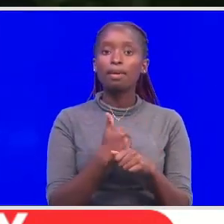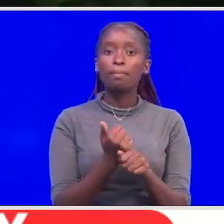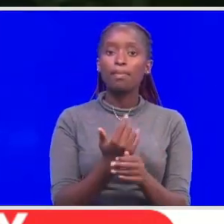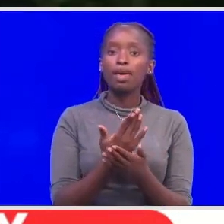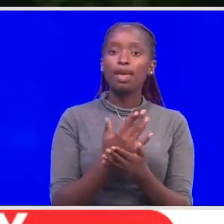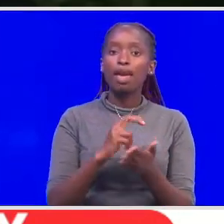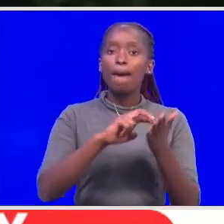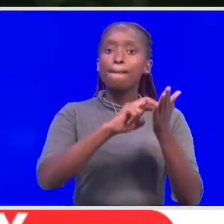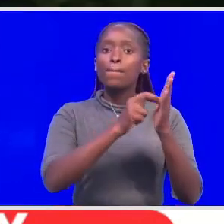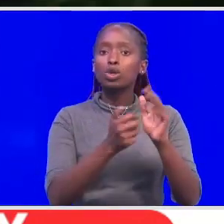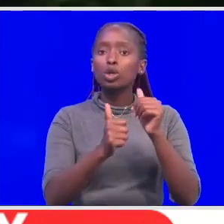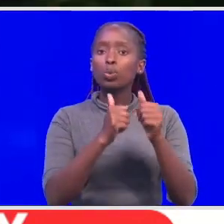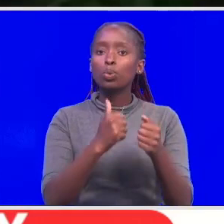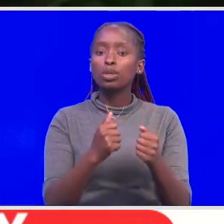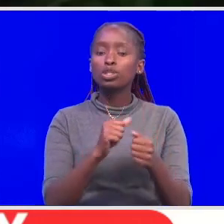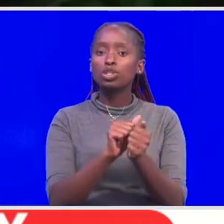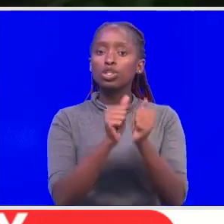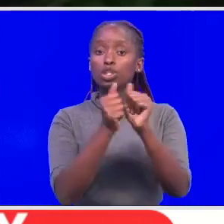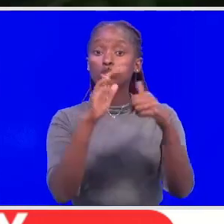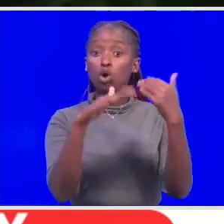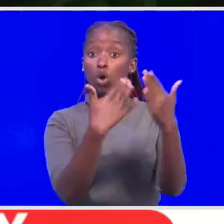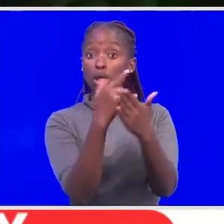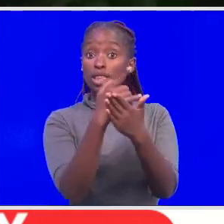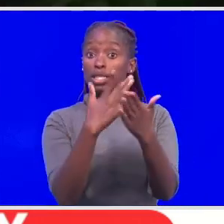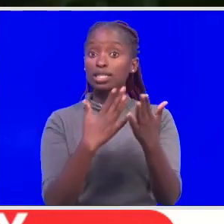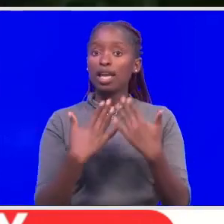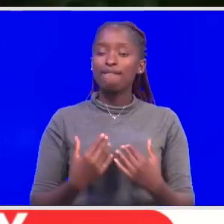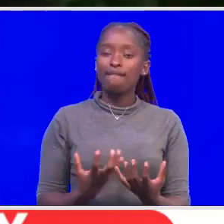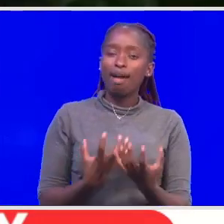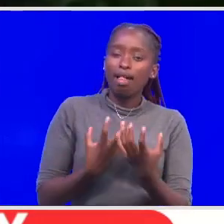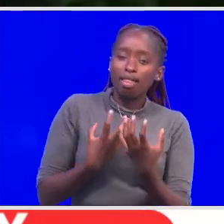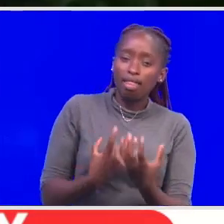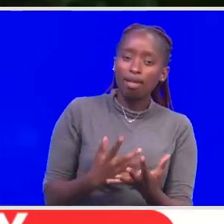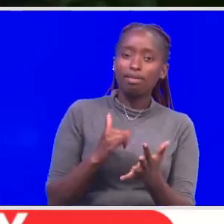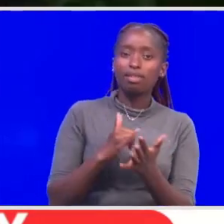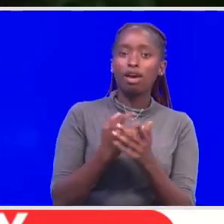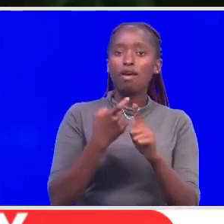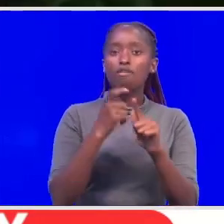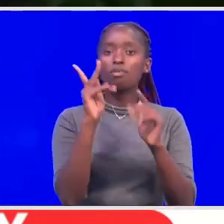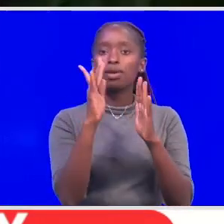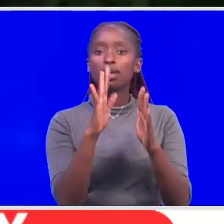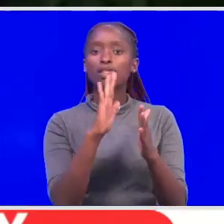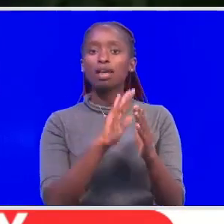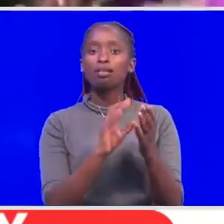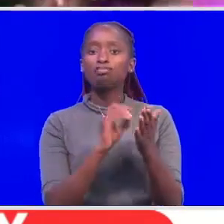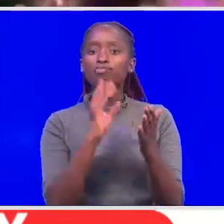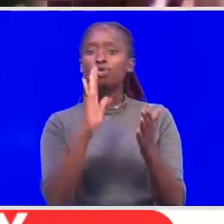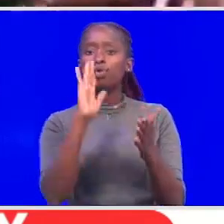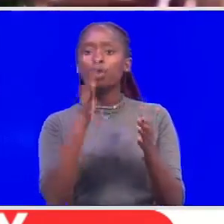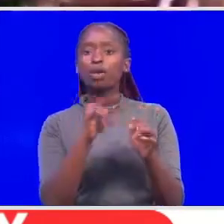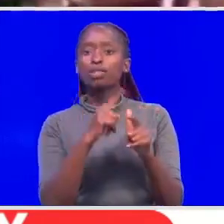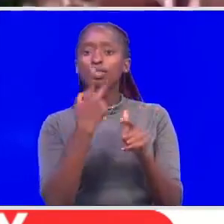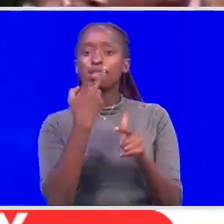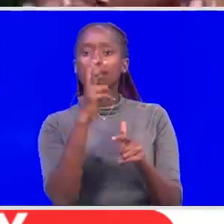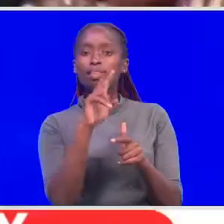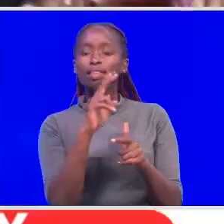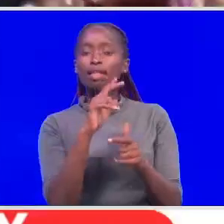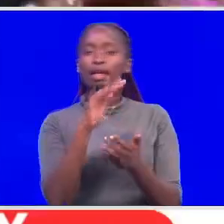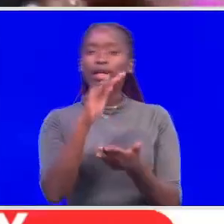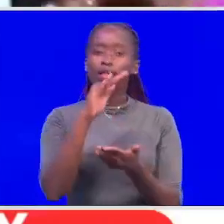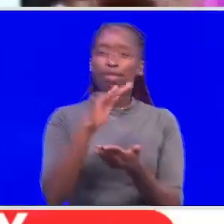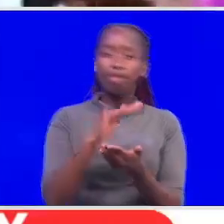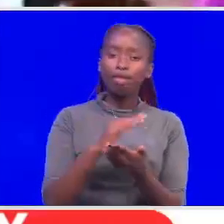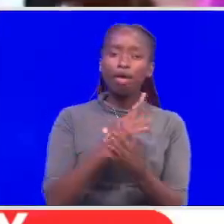maneno, ili uzito utoke kwa mwananchi, ndio tuanze kuona nafuu. Mudavadi appeared to